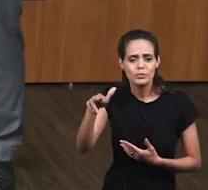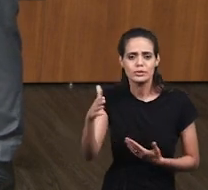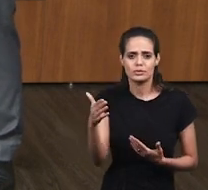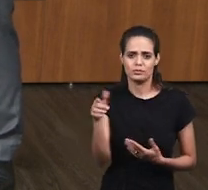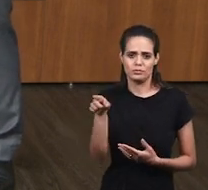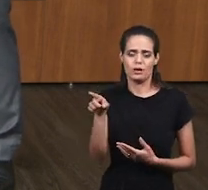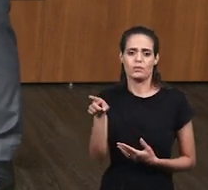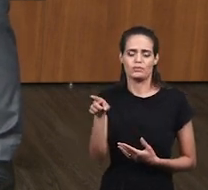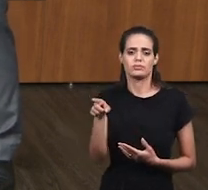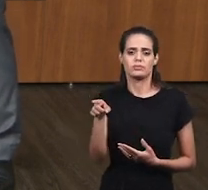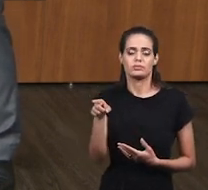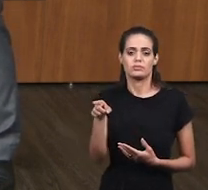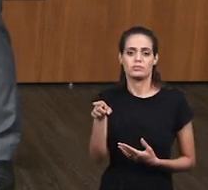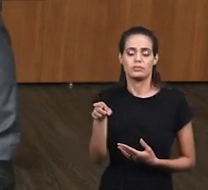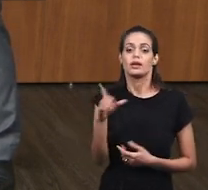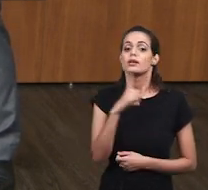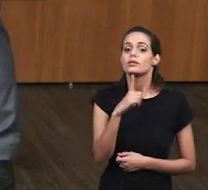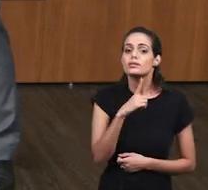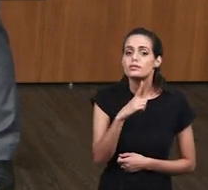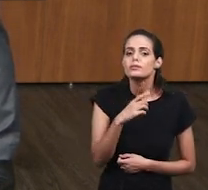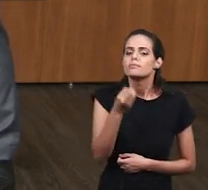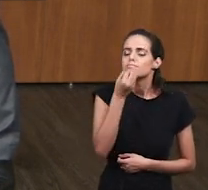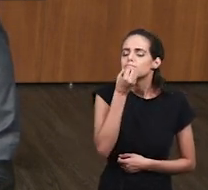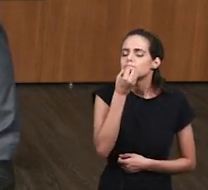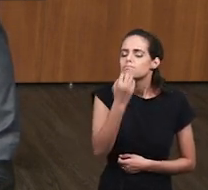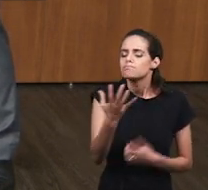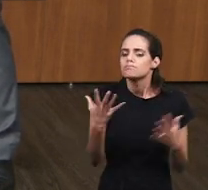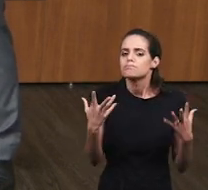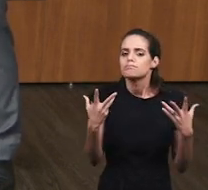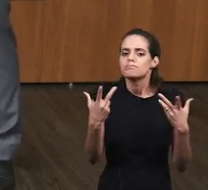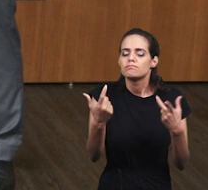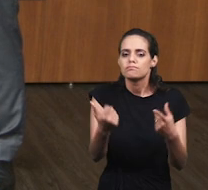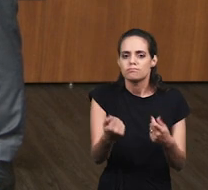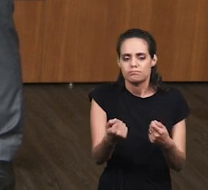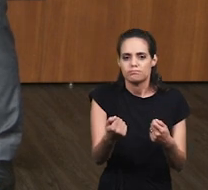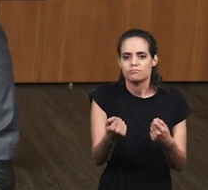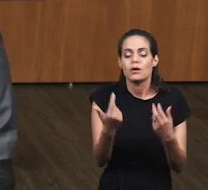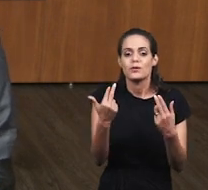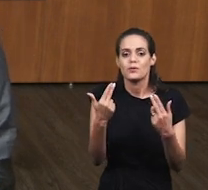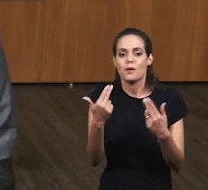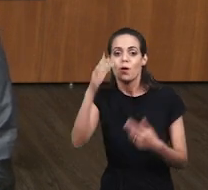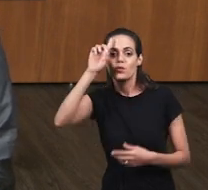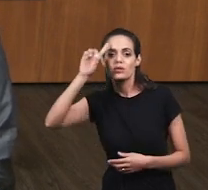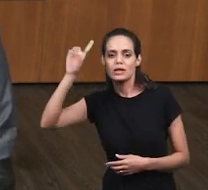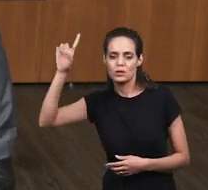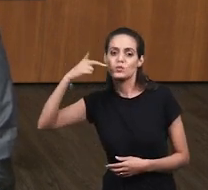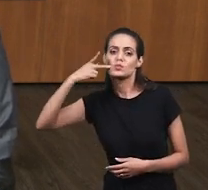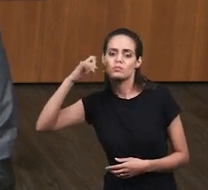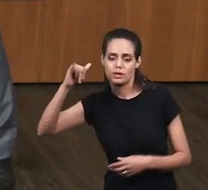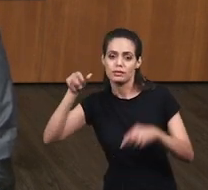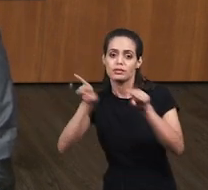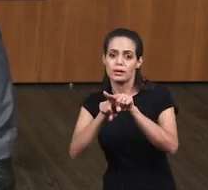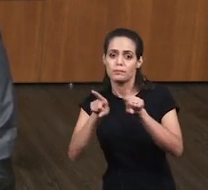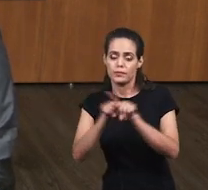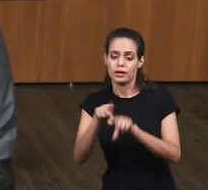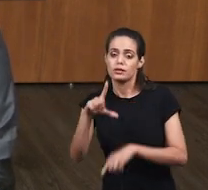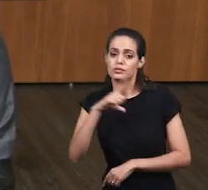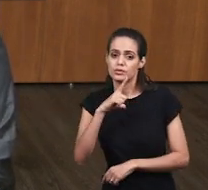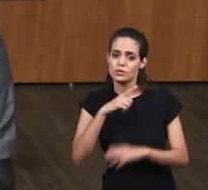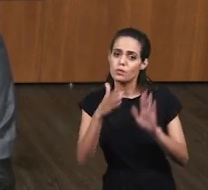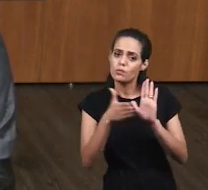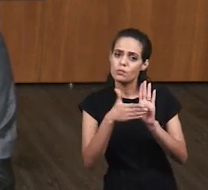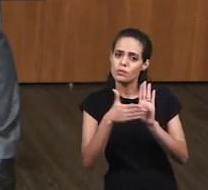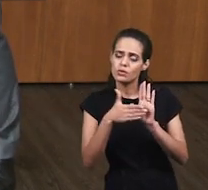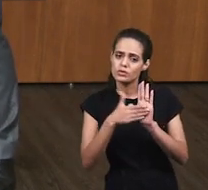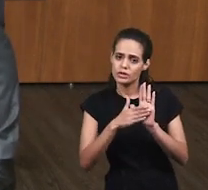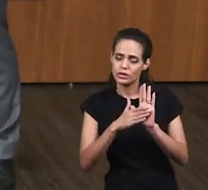bon. Comme le Père avait un projet pour Israël, un projet pour cette nation. Mais quand il est arrivé, ils ont renié cela.